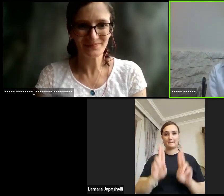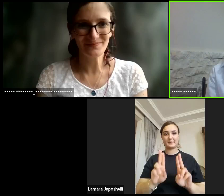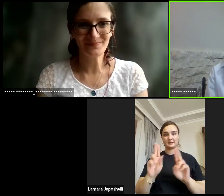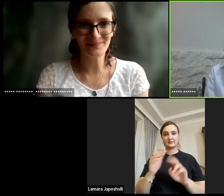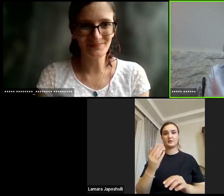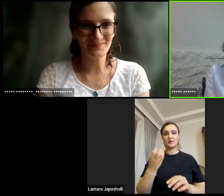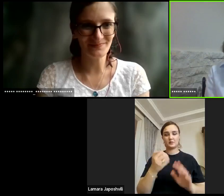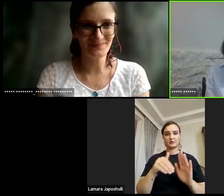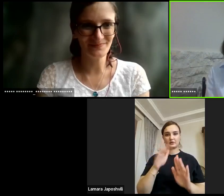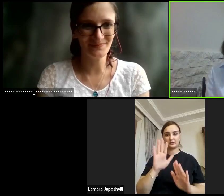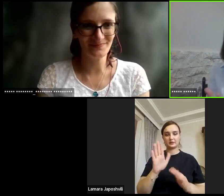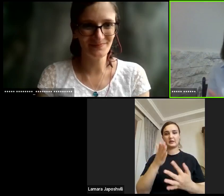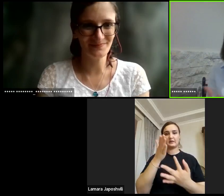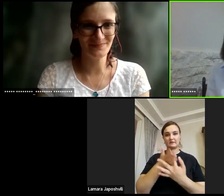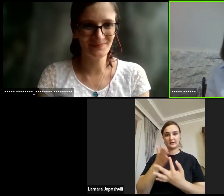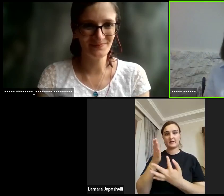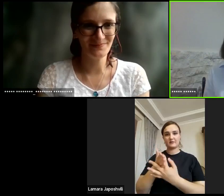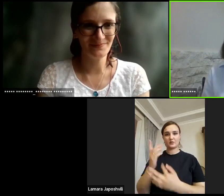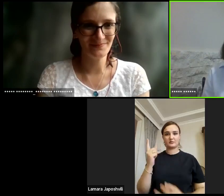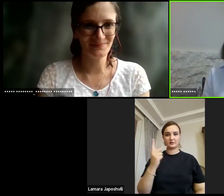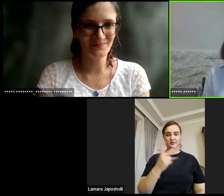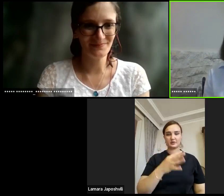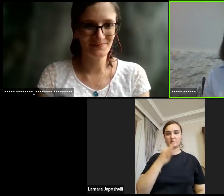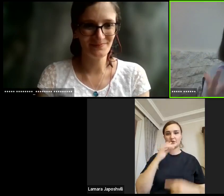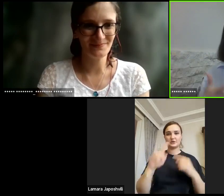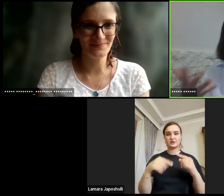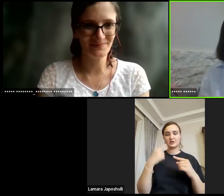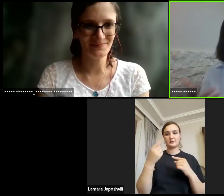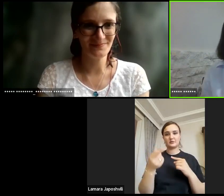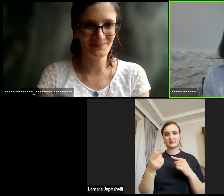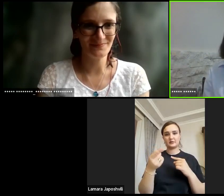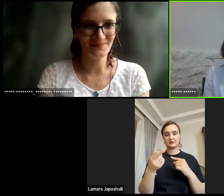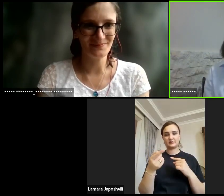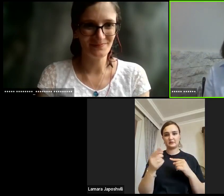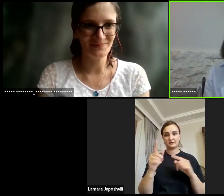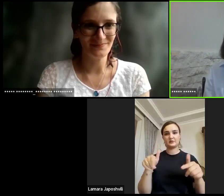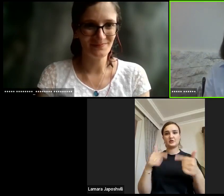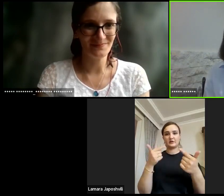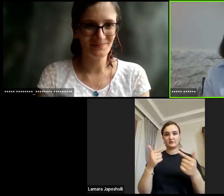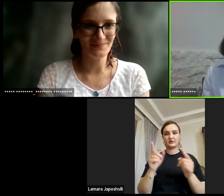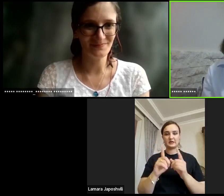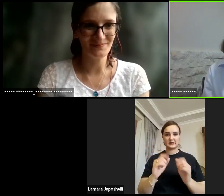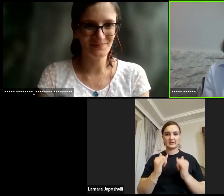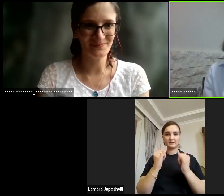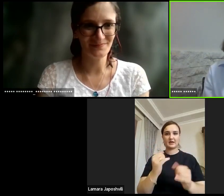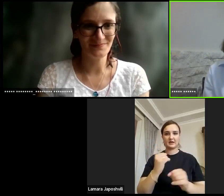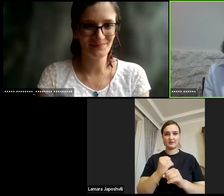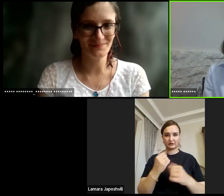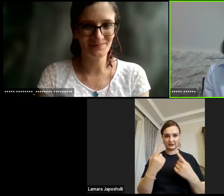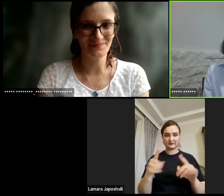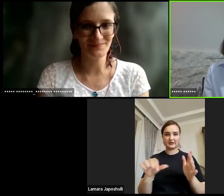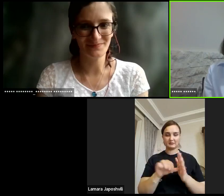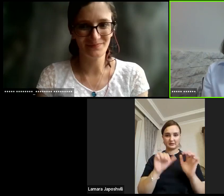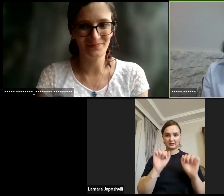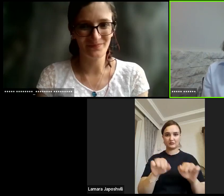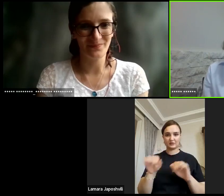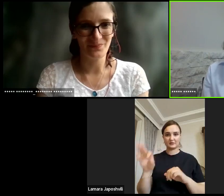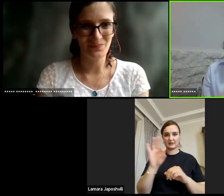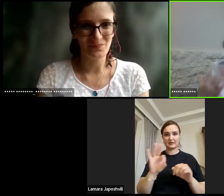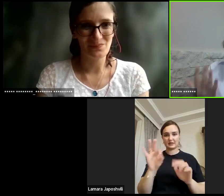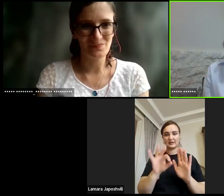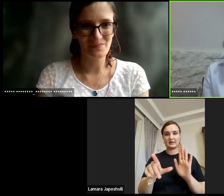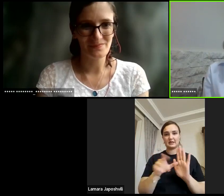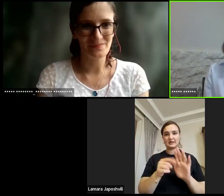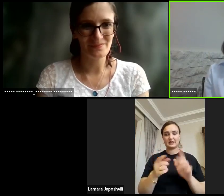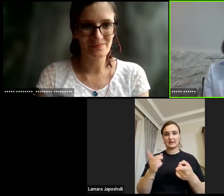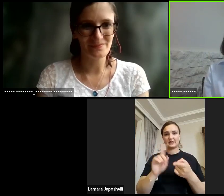რომ დავყოთ ესე სერიებად და შემდეგი ჩართვა ასევე გავაკეთოთ სხვა დამხმარე საშუალებთან დაკავშირებით.